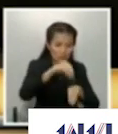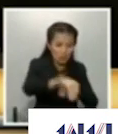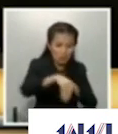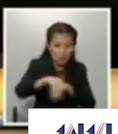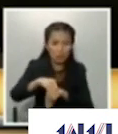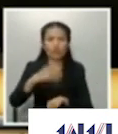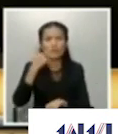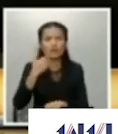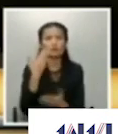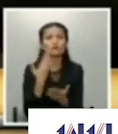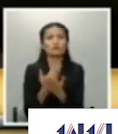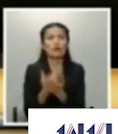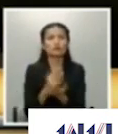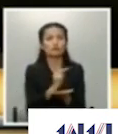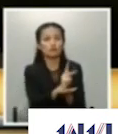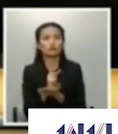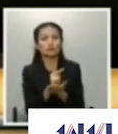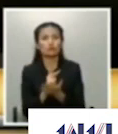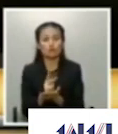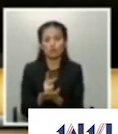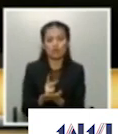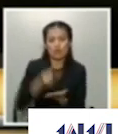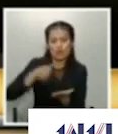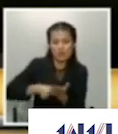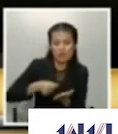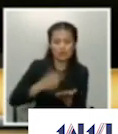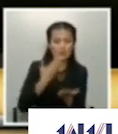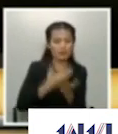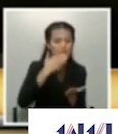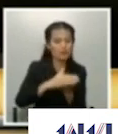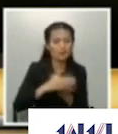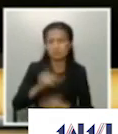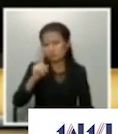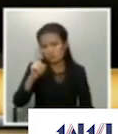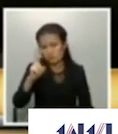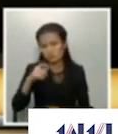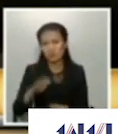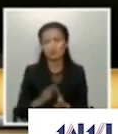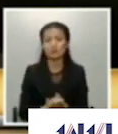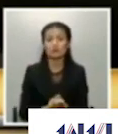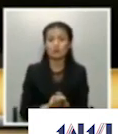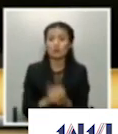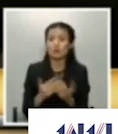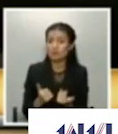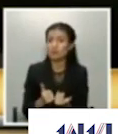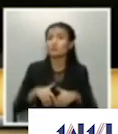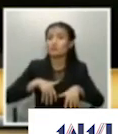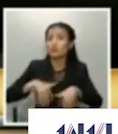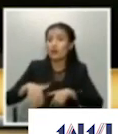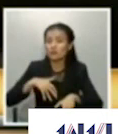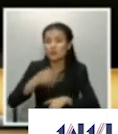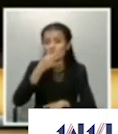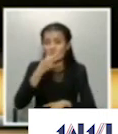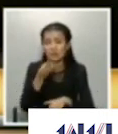ที่จะมาชำระหนี้ได้ดังที่เป็นข้อมูลเบื้องต้นอยู่แล้วว่าชาวนาฆ่าตัวต